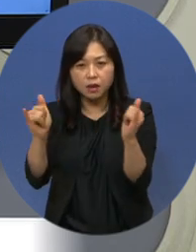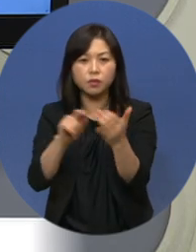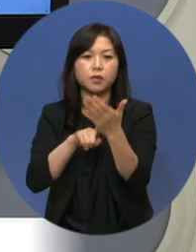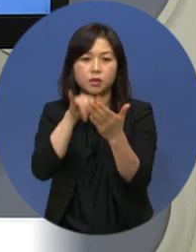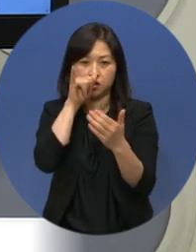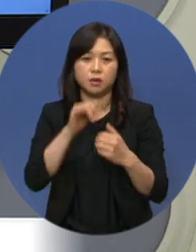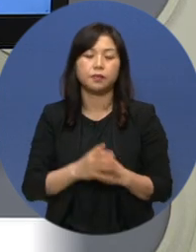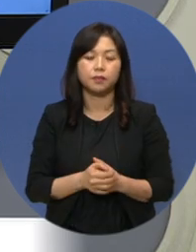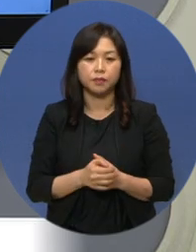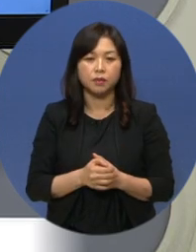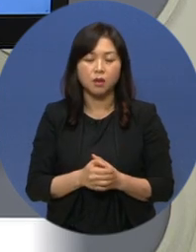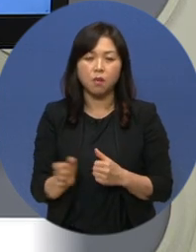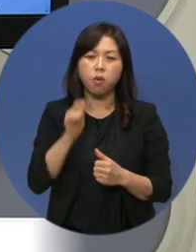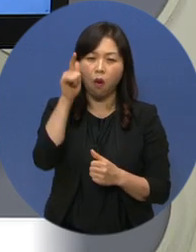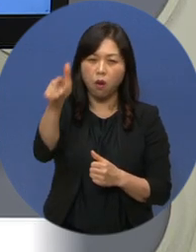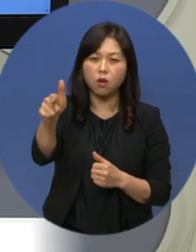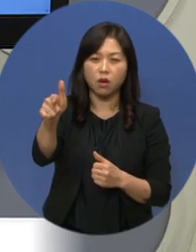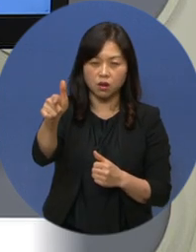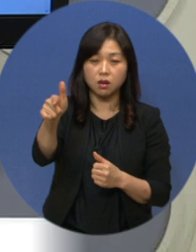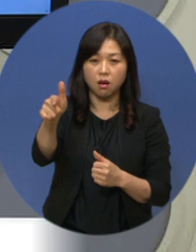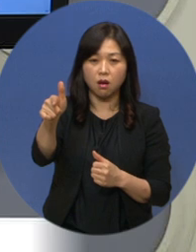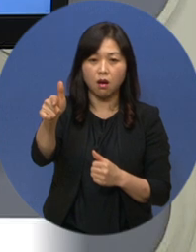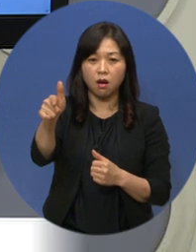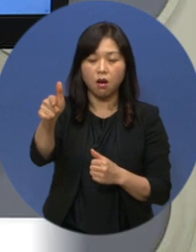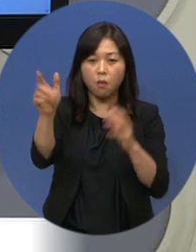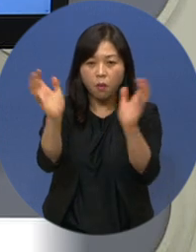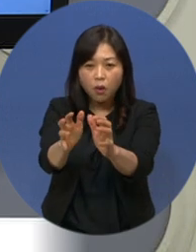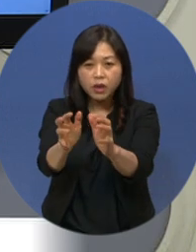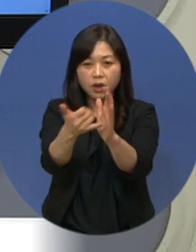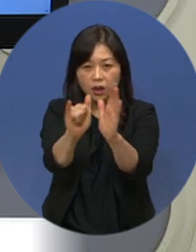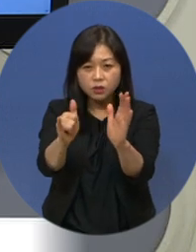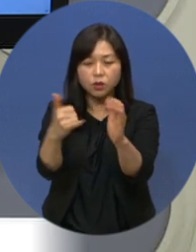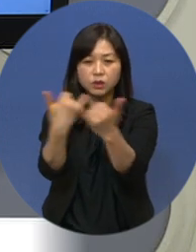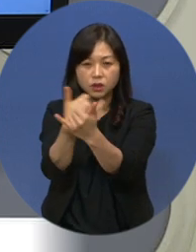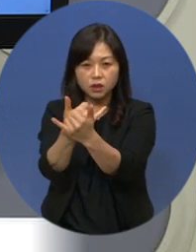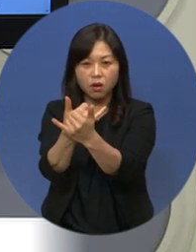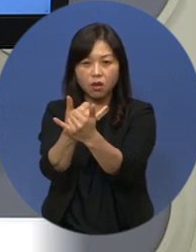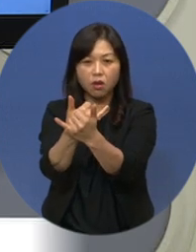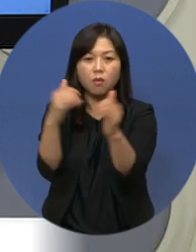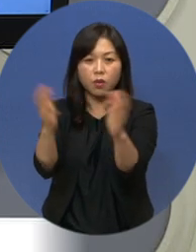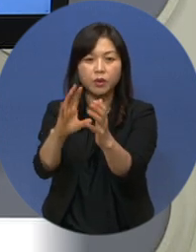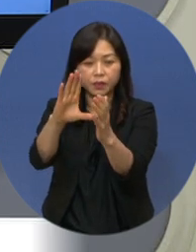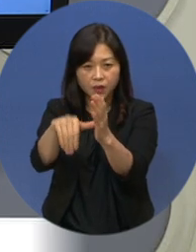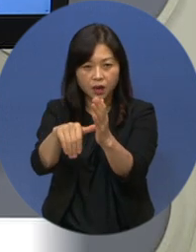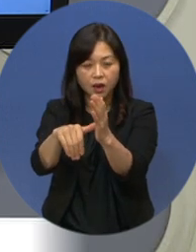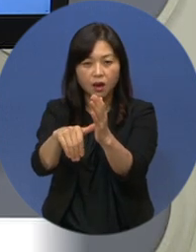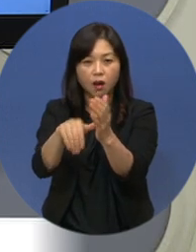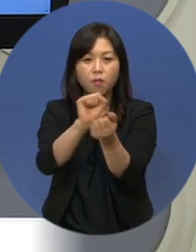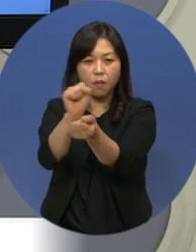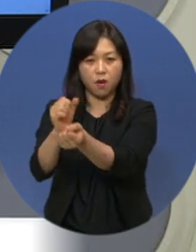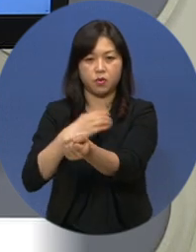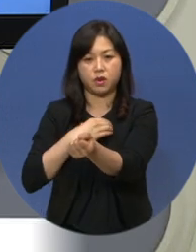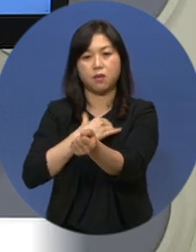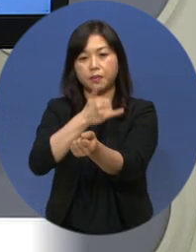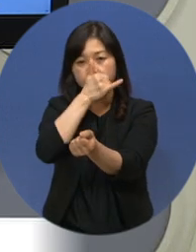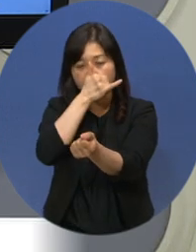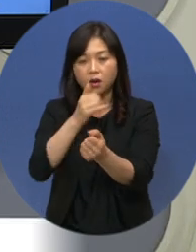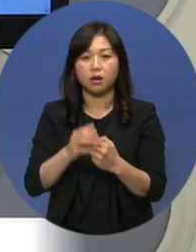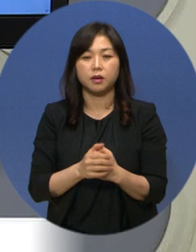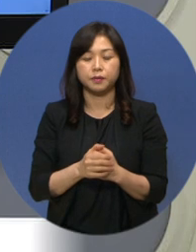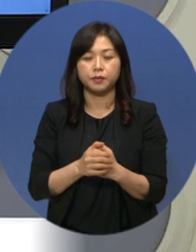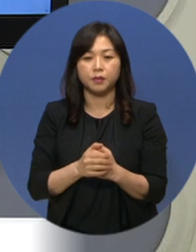따라 혹시라도 먼거리를 이동해 모인 가족과 친지 모임에서 감염이 전파될 가능성이 높기 때문에